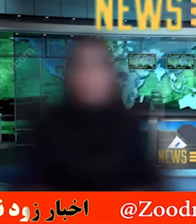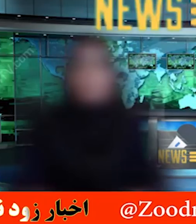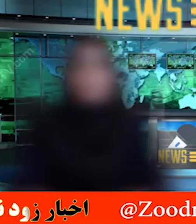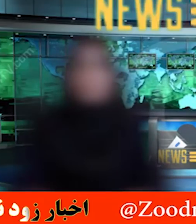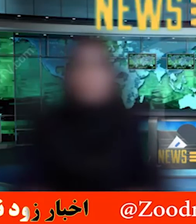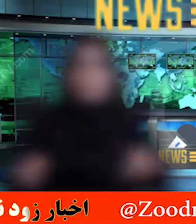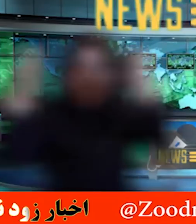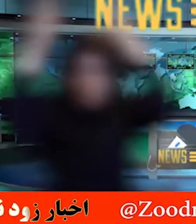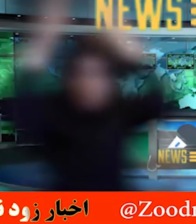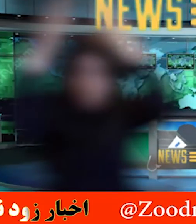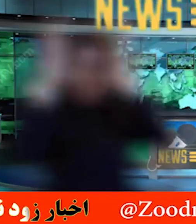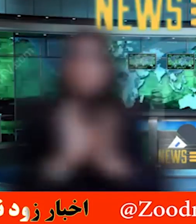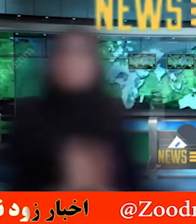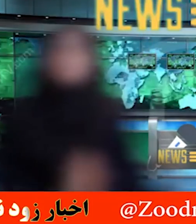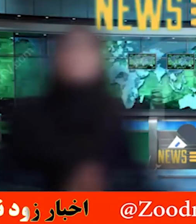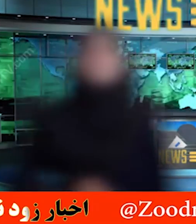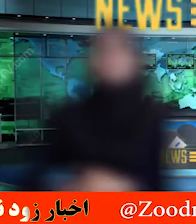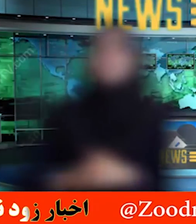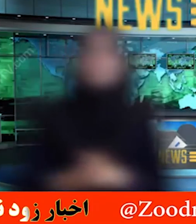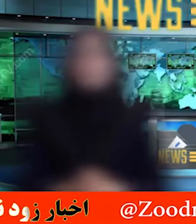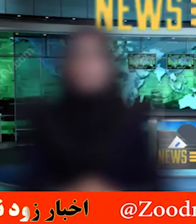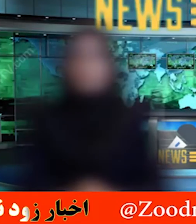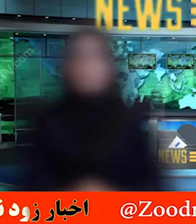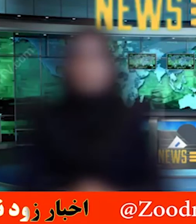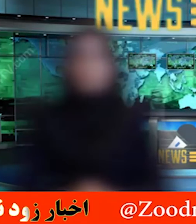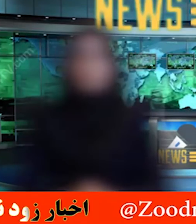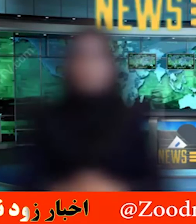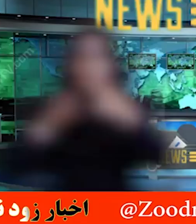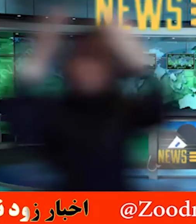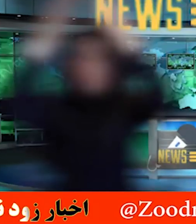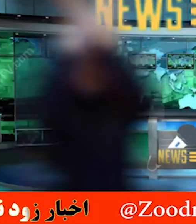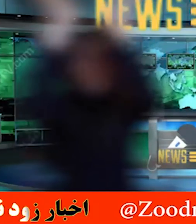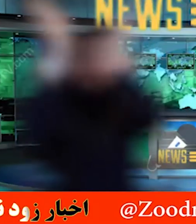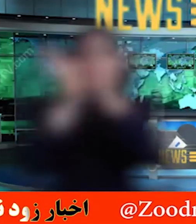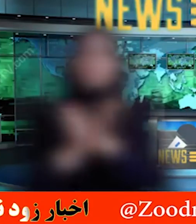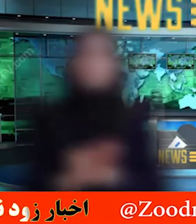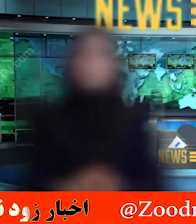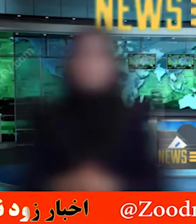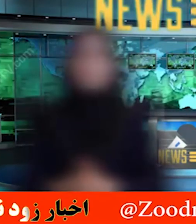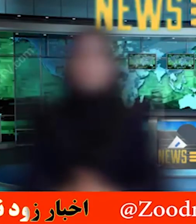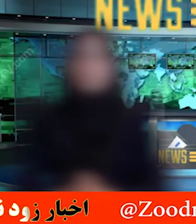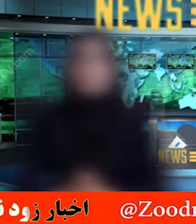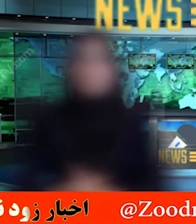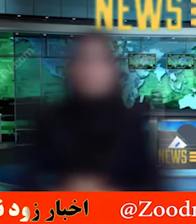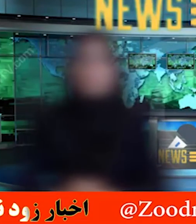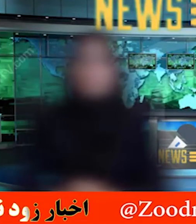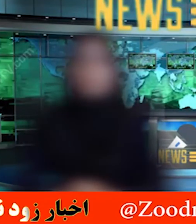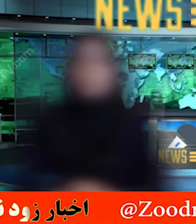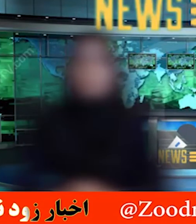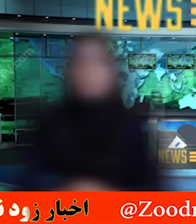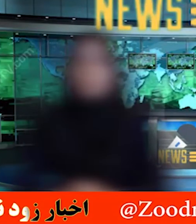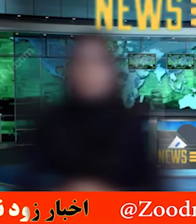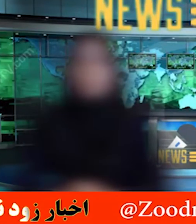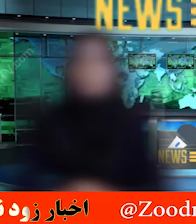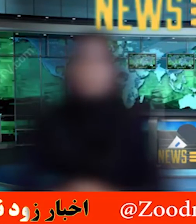پستون ببخشید پیستون تولید کنند. ما نیز در حمایت از این اقدام و عدم تحریک من و فیلم بردار